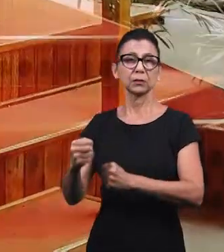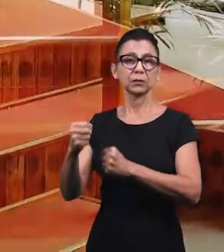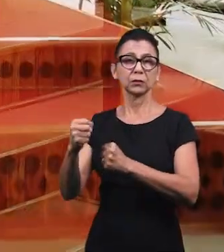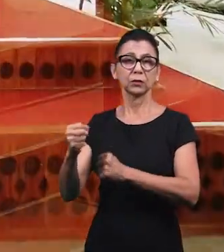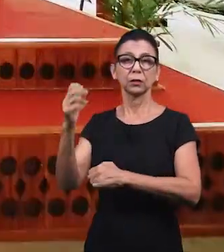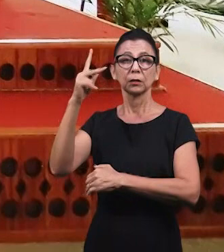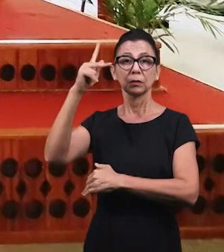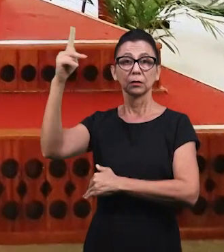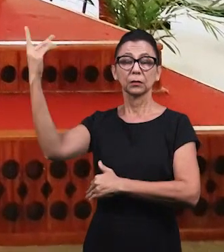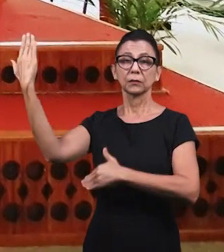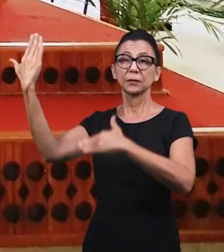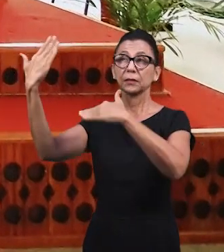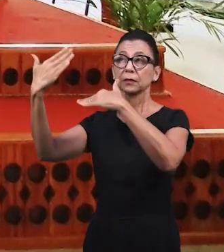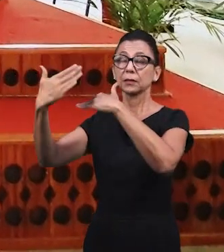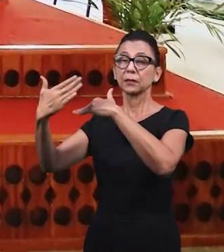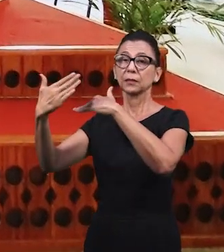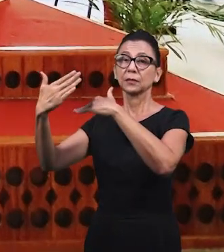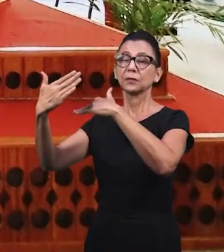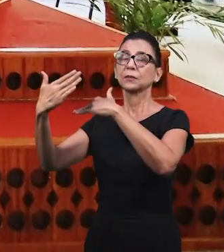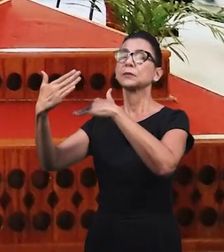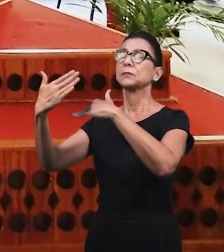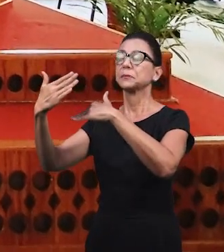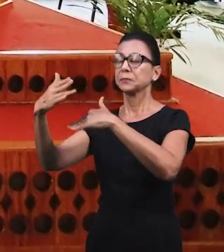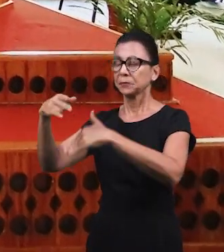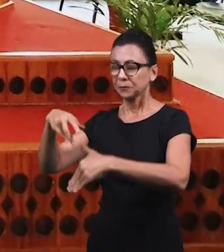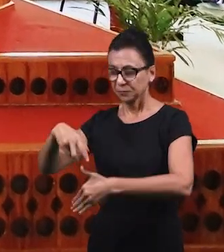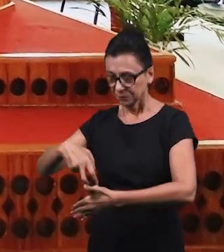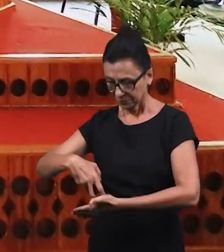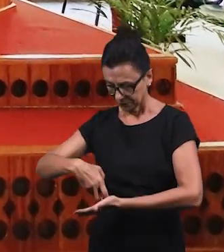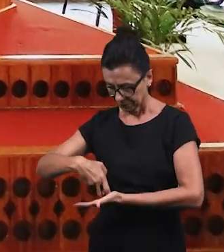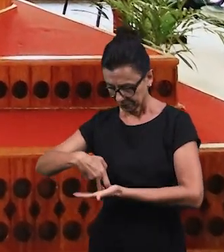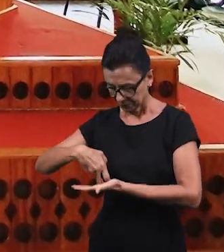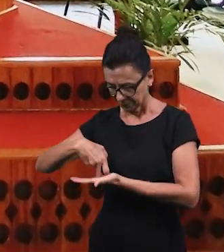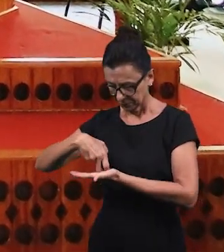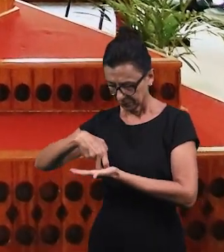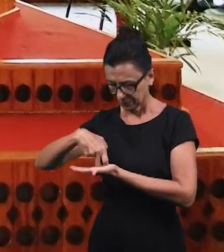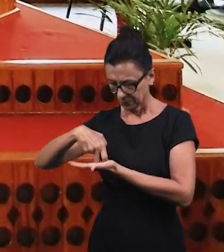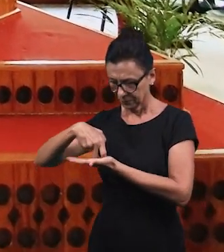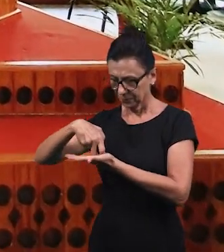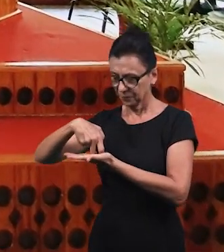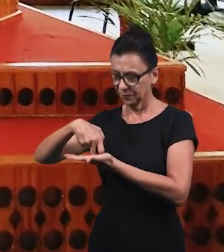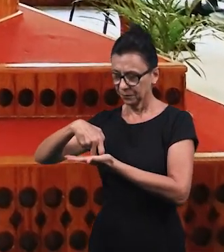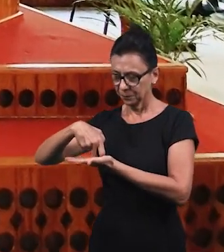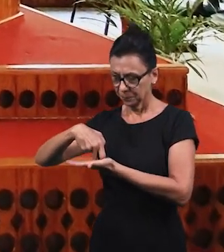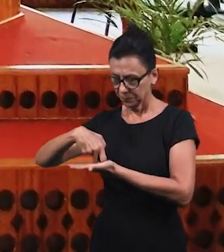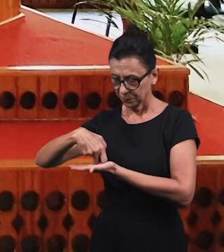Всемогущий Отец, пред Ним мы предстали.